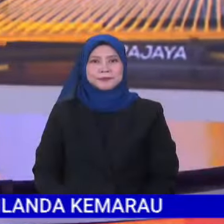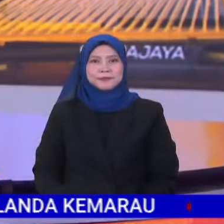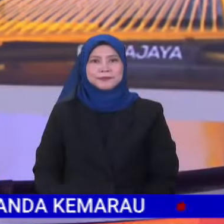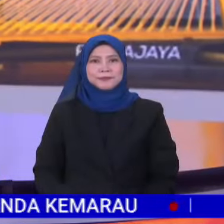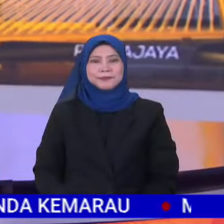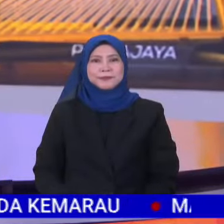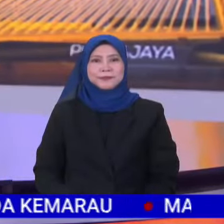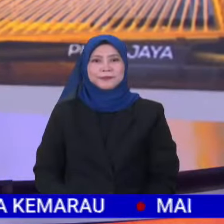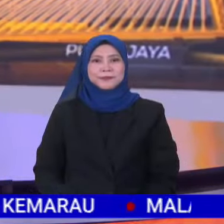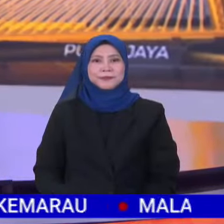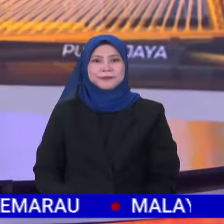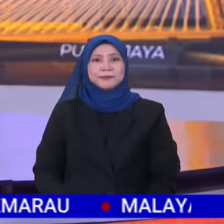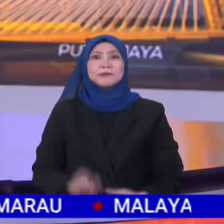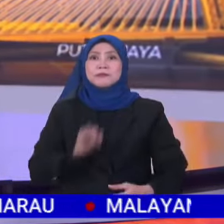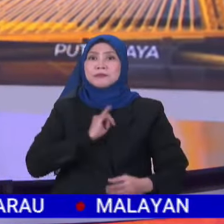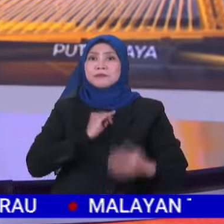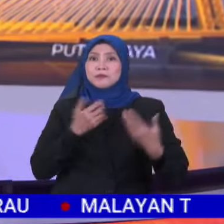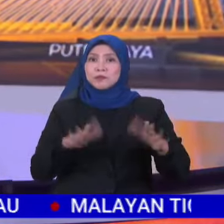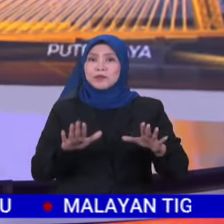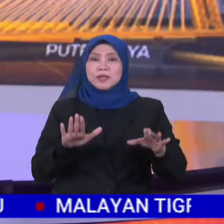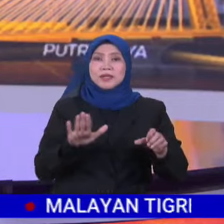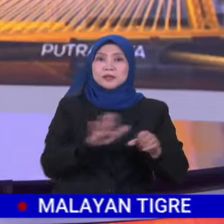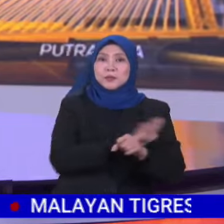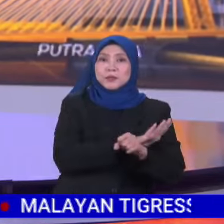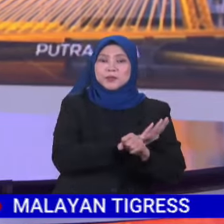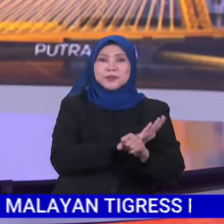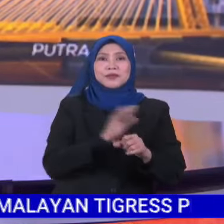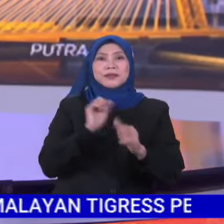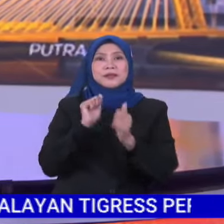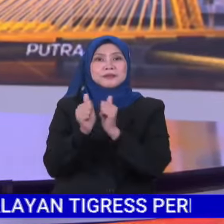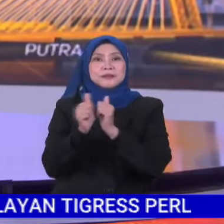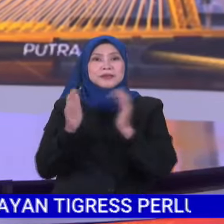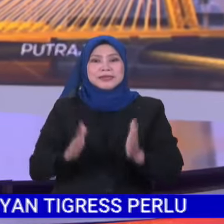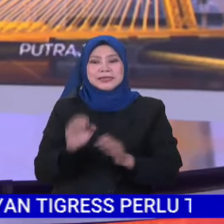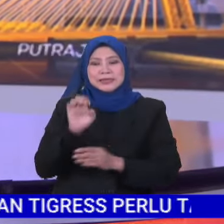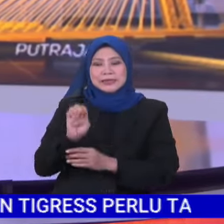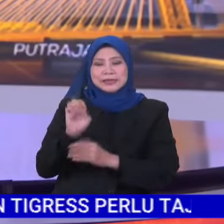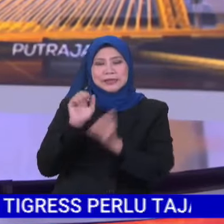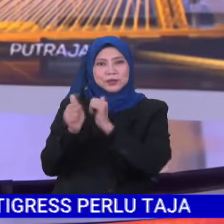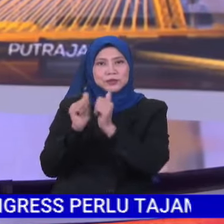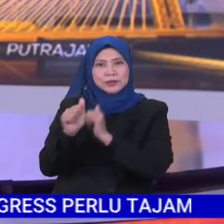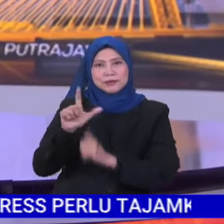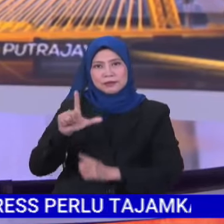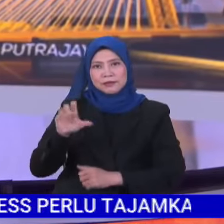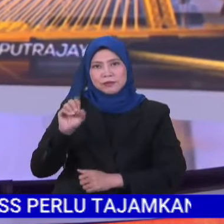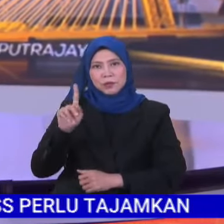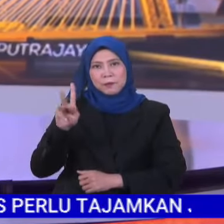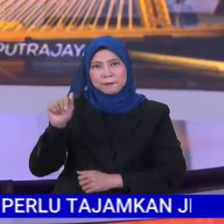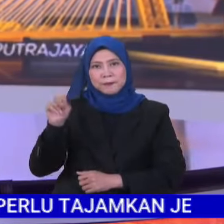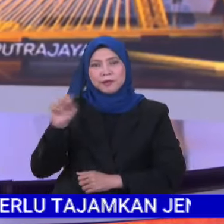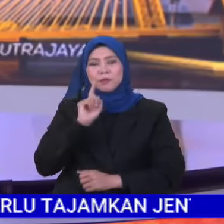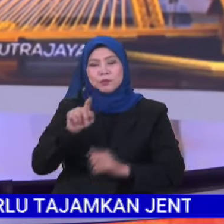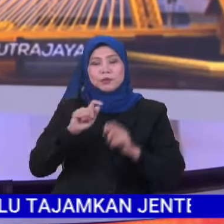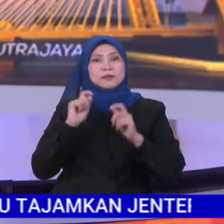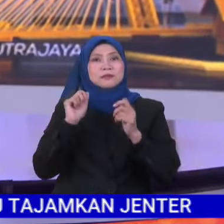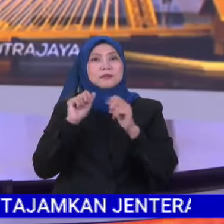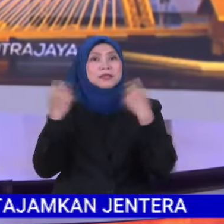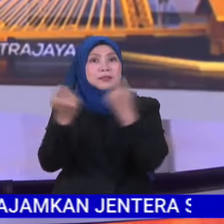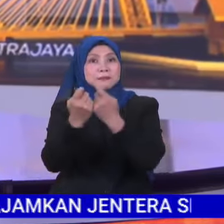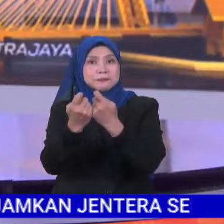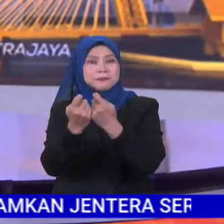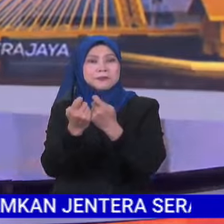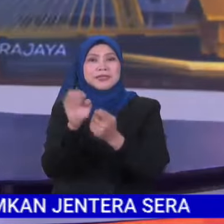Crash saya sudah lengkap demikian jelas atlet isukan Luqman hasik hajiman selepas pasukannya jibi